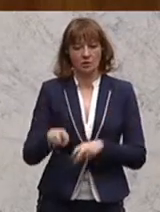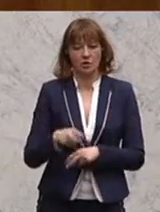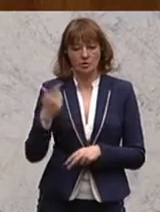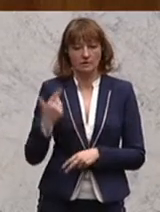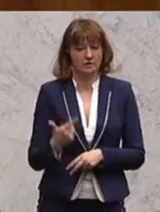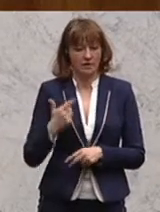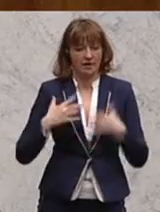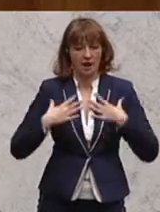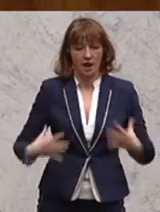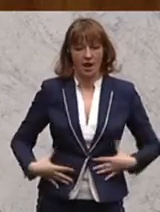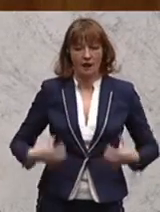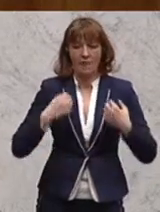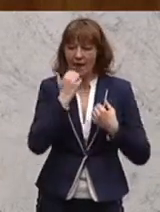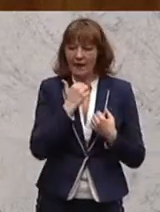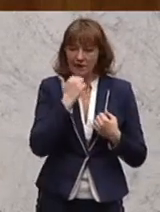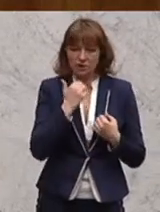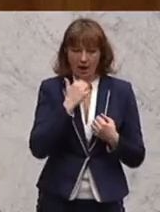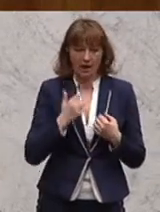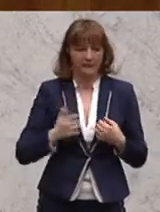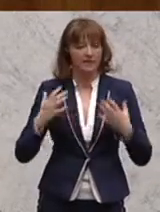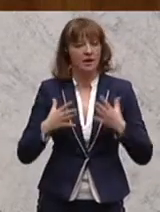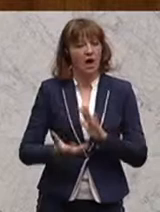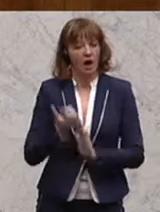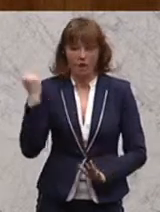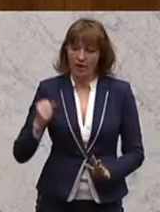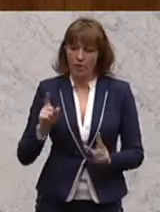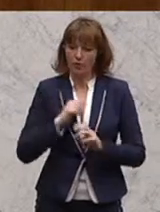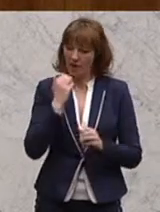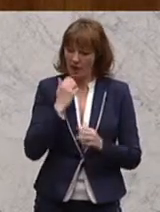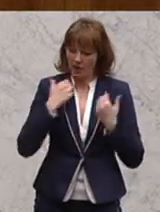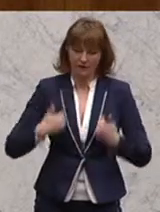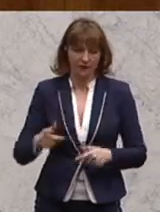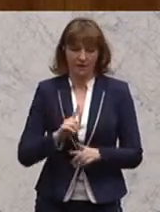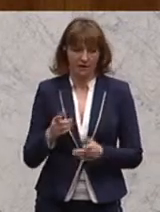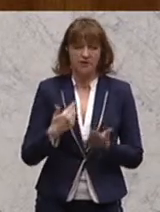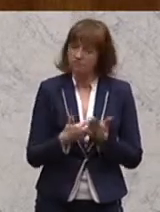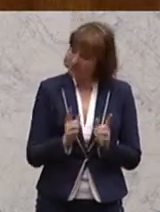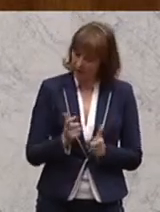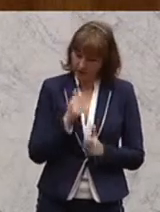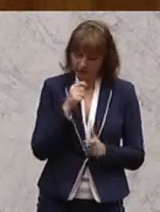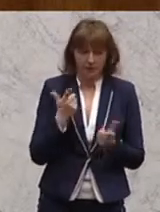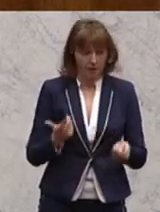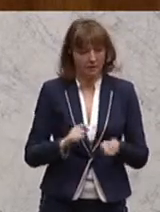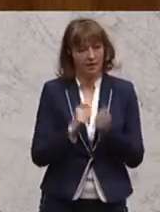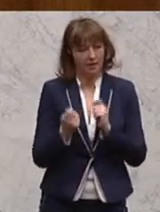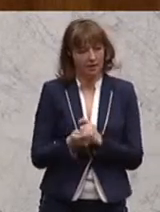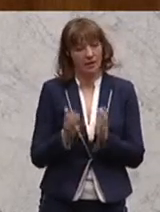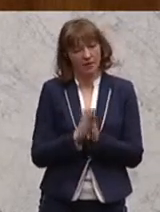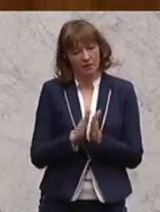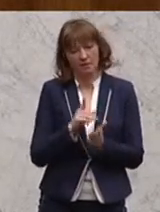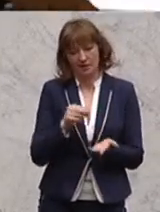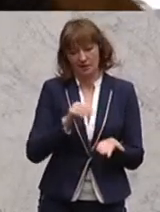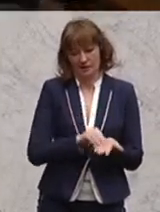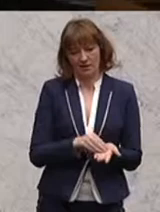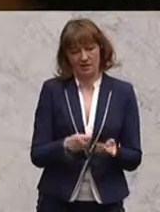II. Leibeigenschaftsaufhebungspatent, geht das nicht. Wir wissen nicht, dass juristische Personen sind, aber dann ändert es bitte auch, dass wir da